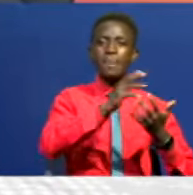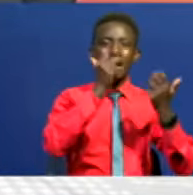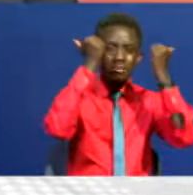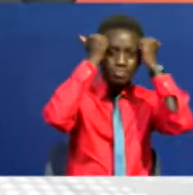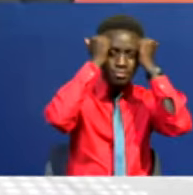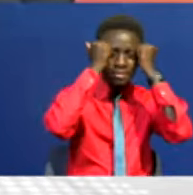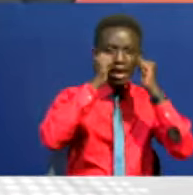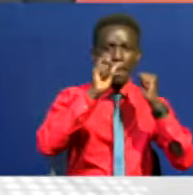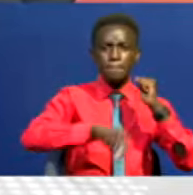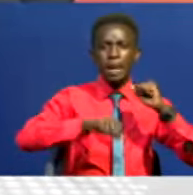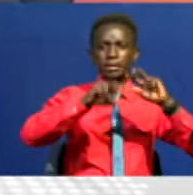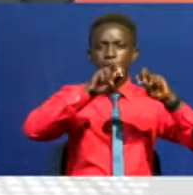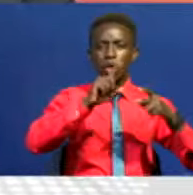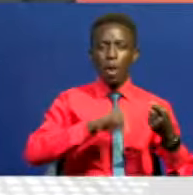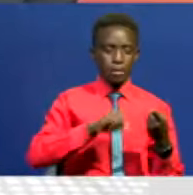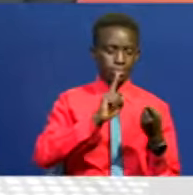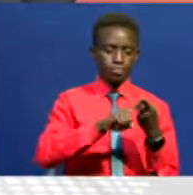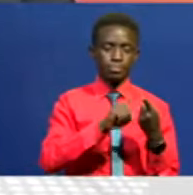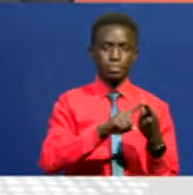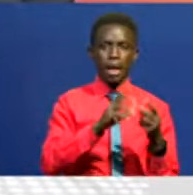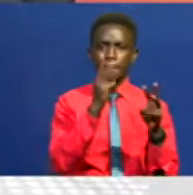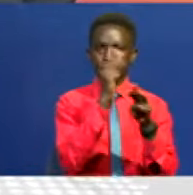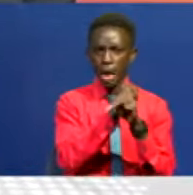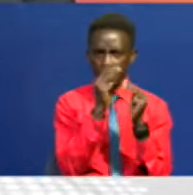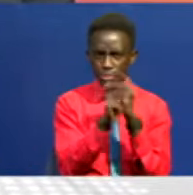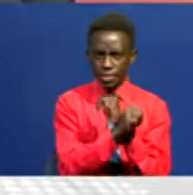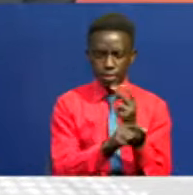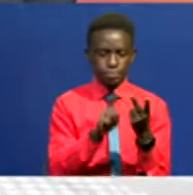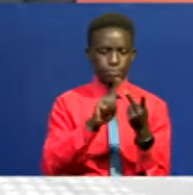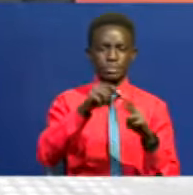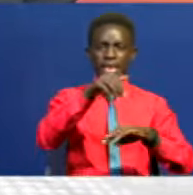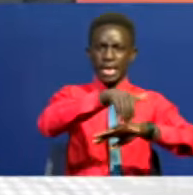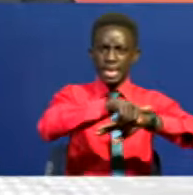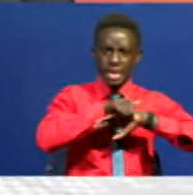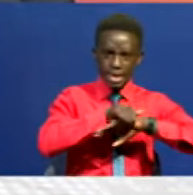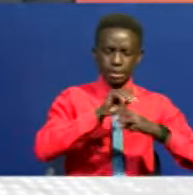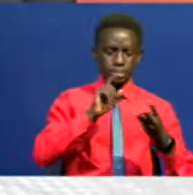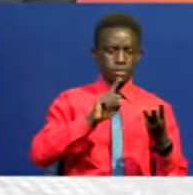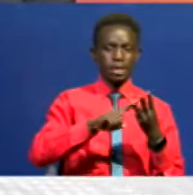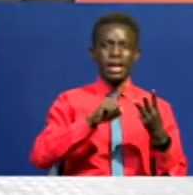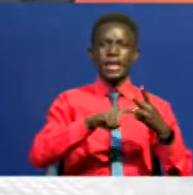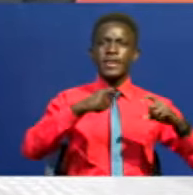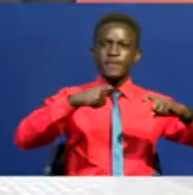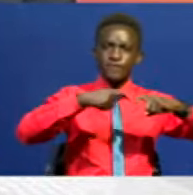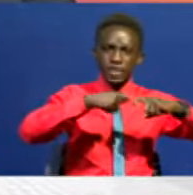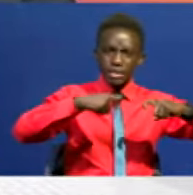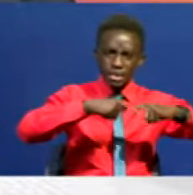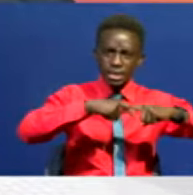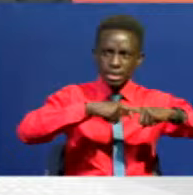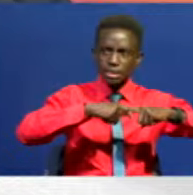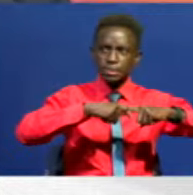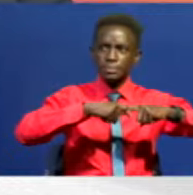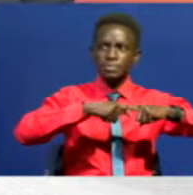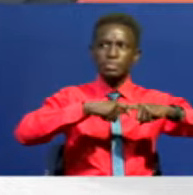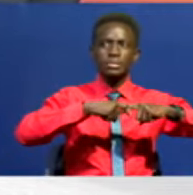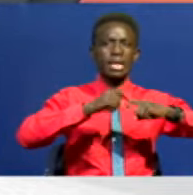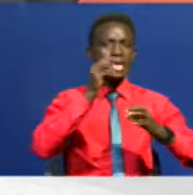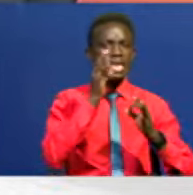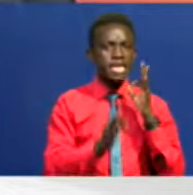kama hesabu, kuna Kiingereza na fizia, fizikia, that is physics. Na